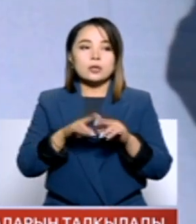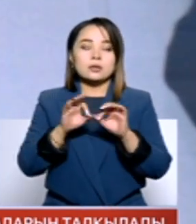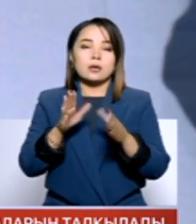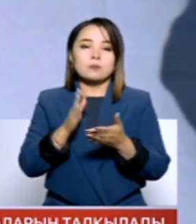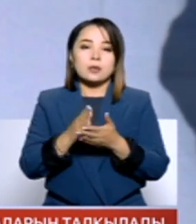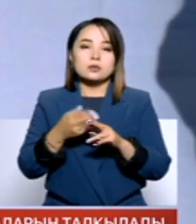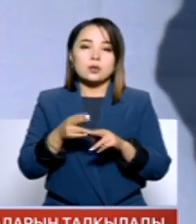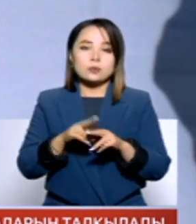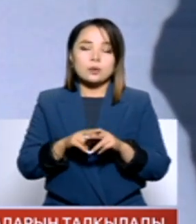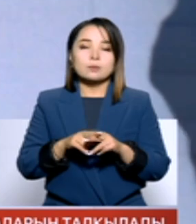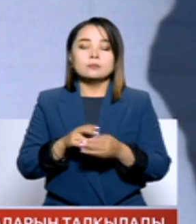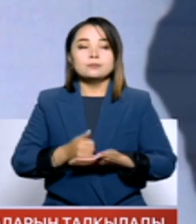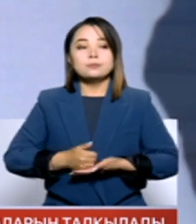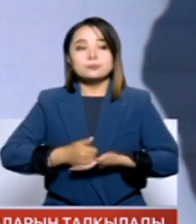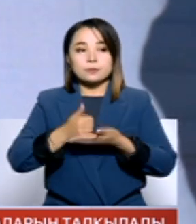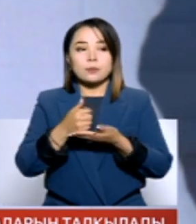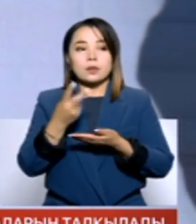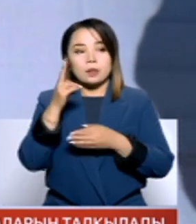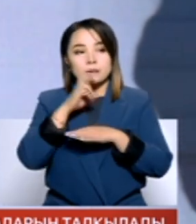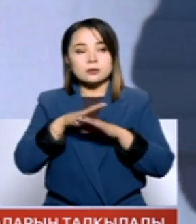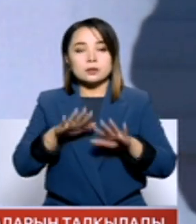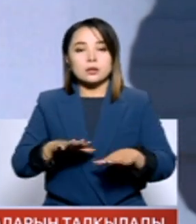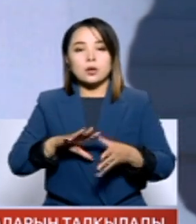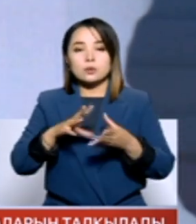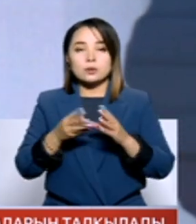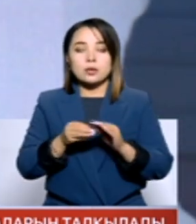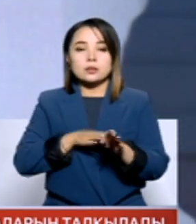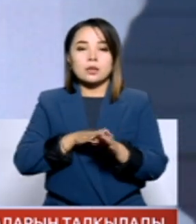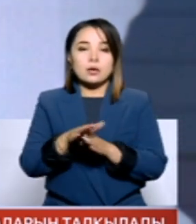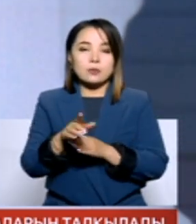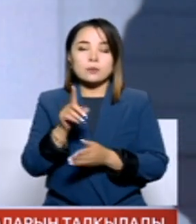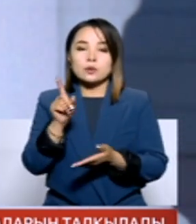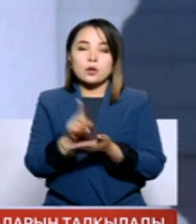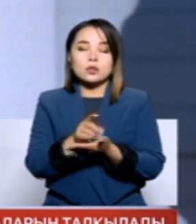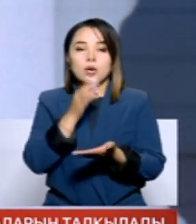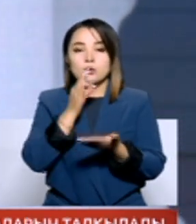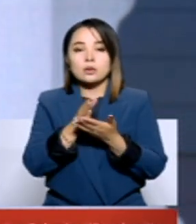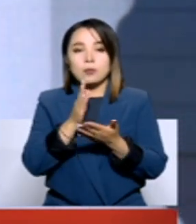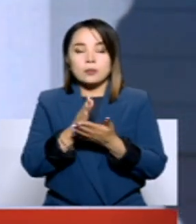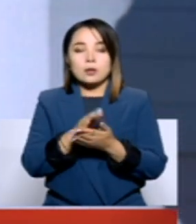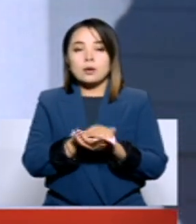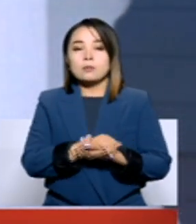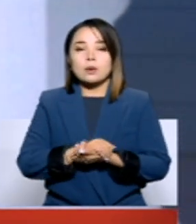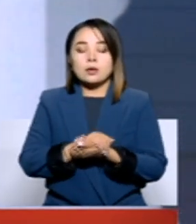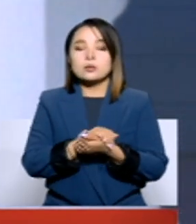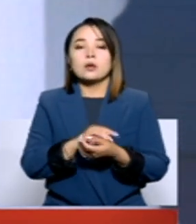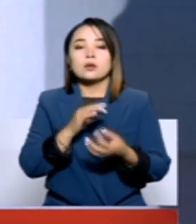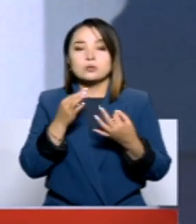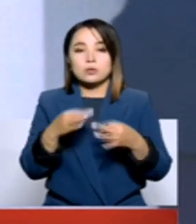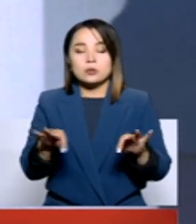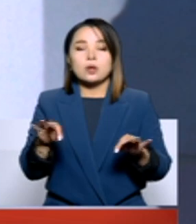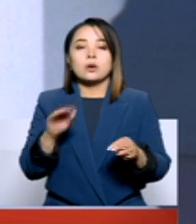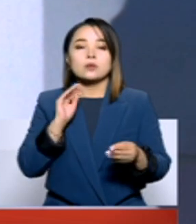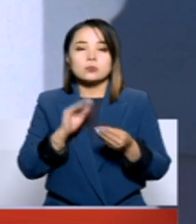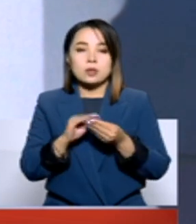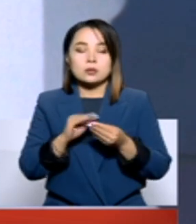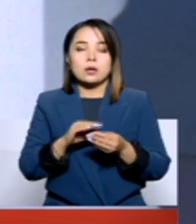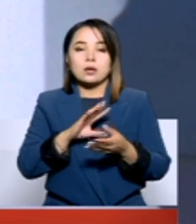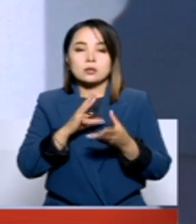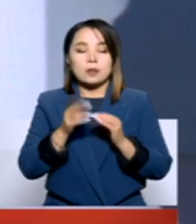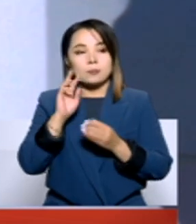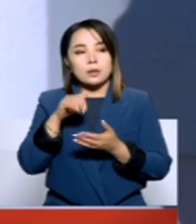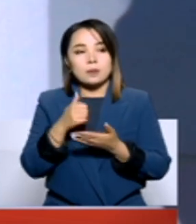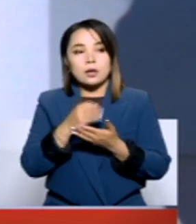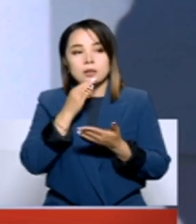деді. Бұл ұстаным екел халқының түпкі мүддесіне толық жауап береді және өңірдегі бейбітшілік пен тұрақтылыққа ықпал етеді, деді